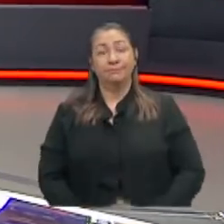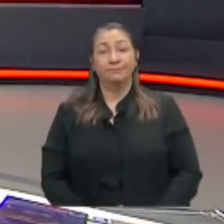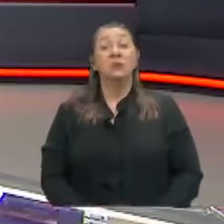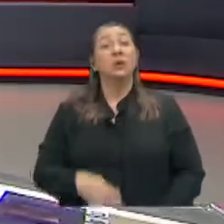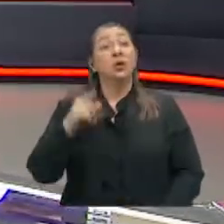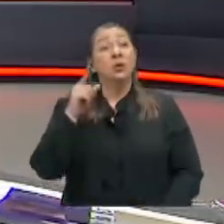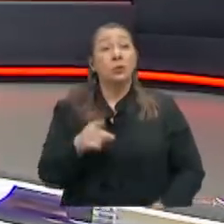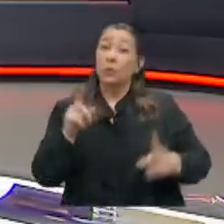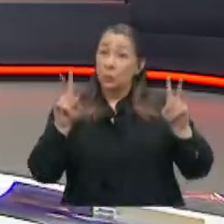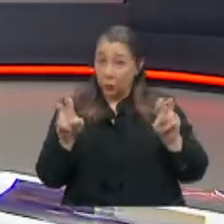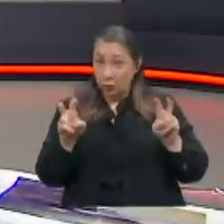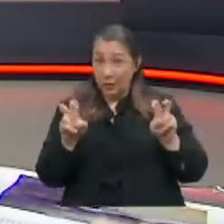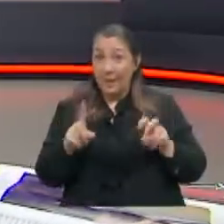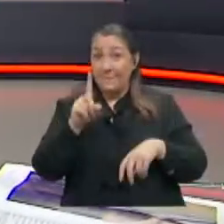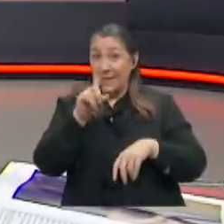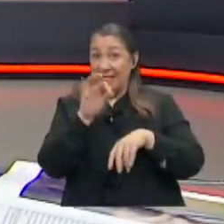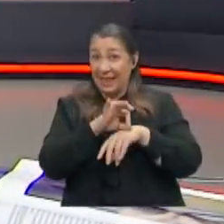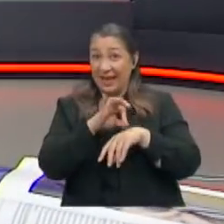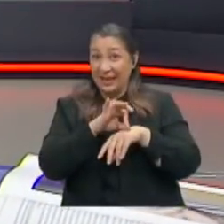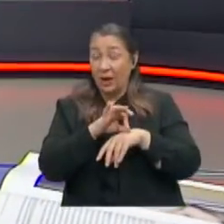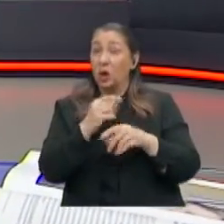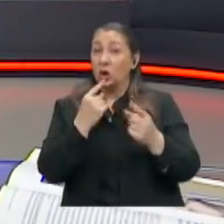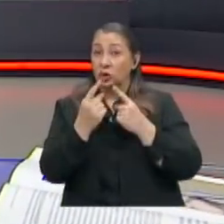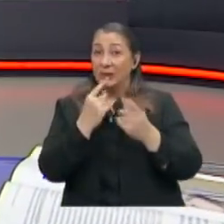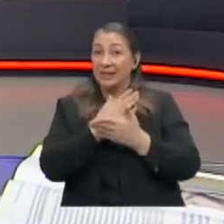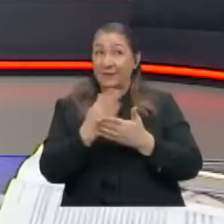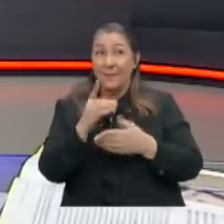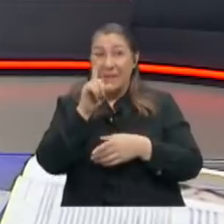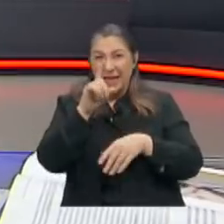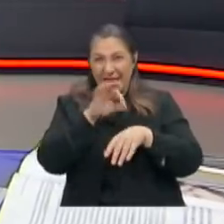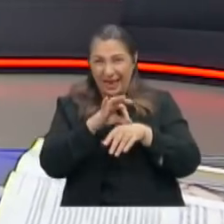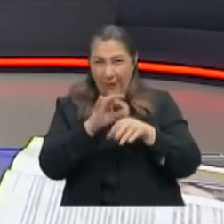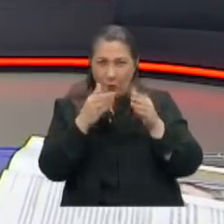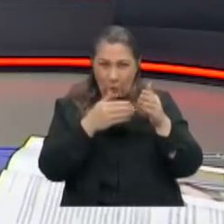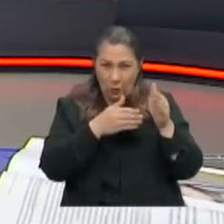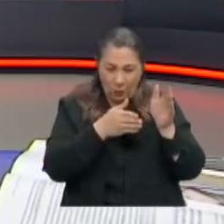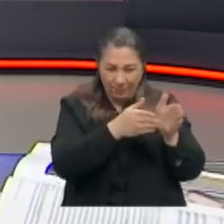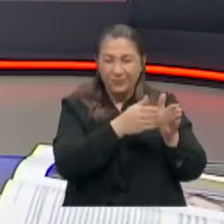Şimdi bu konuda bir dakikada konuşmaya devam edeceğiz. Bir dakika bölümünde